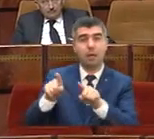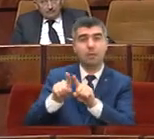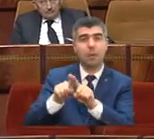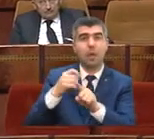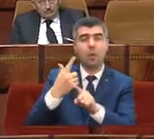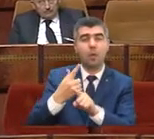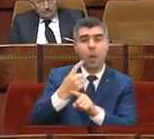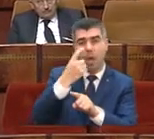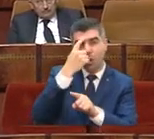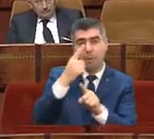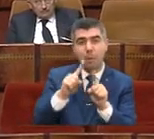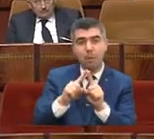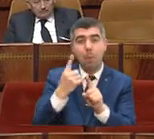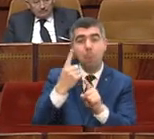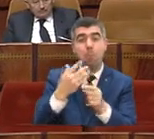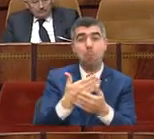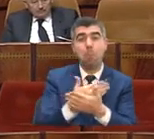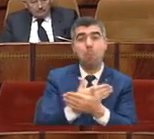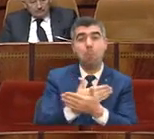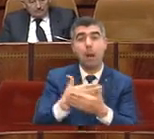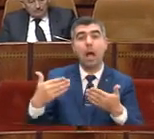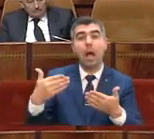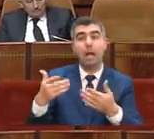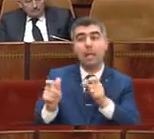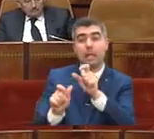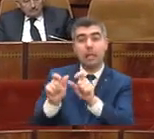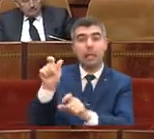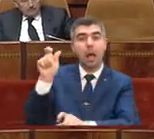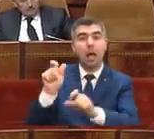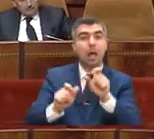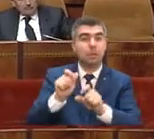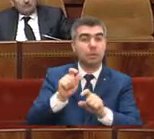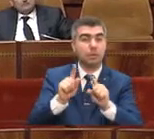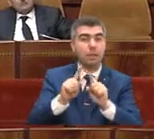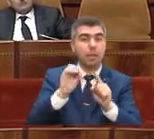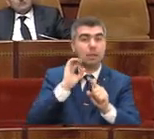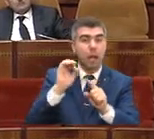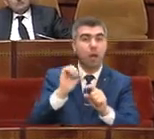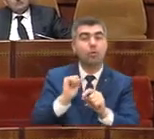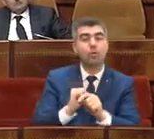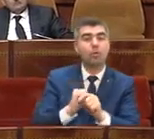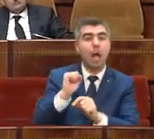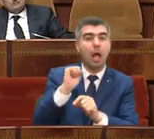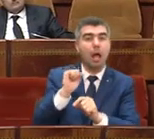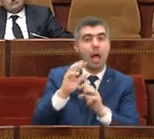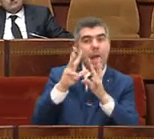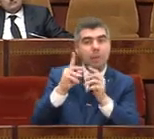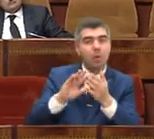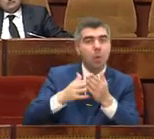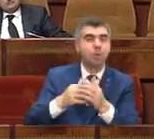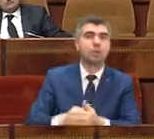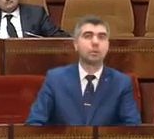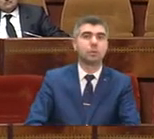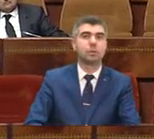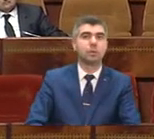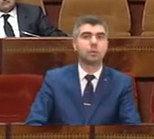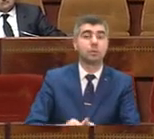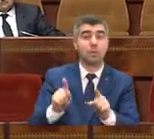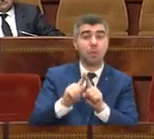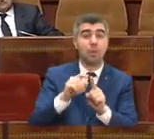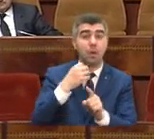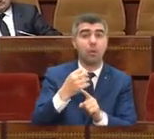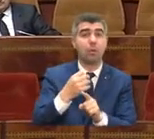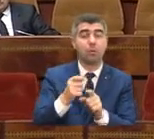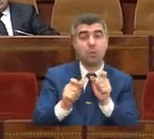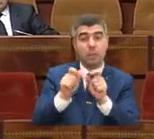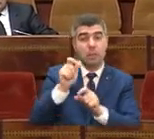في الكفاءات الوطنيه ديالنا، ولا نعتقد ابدا ان الجانب التقني او المعلوماتي ممكن انه يكون حاجز، لكن كمعارضه